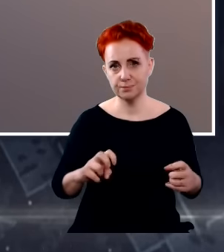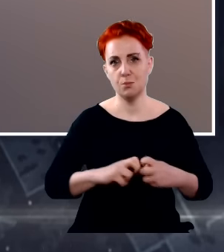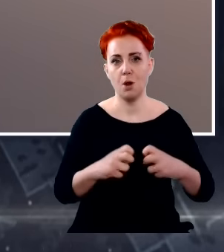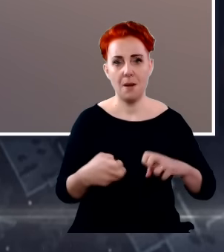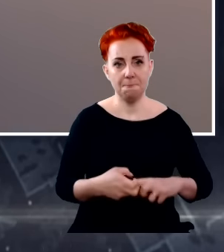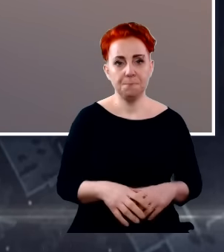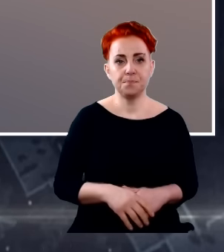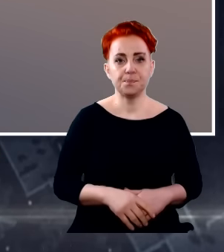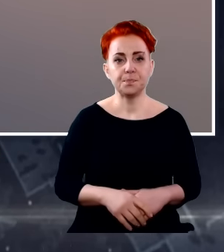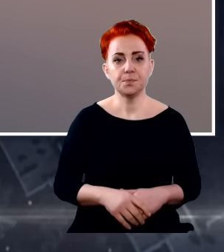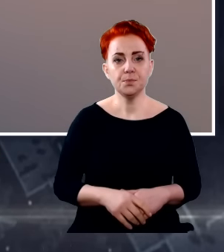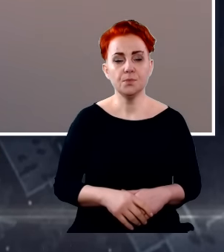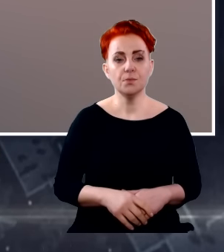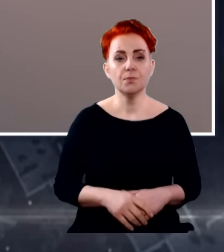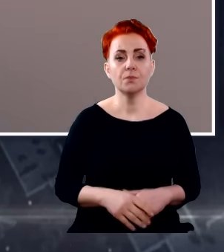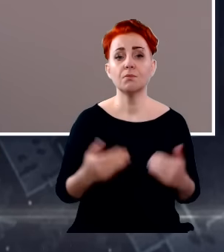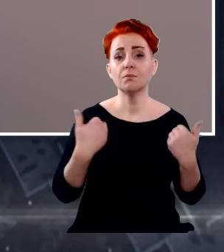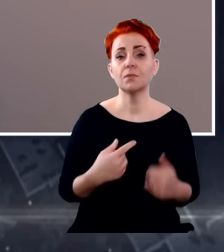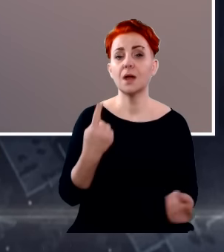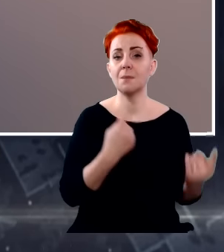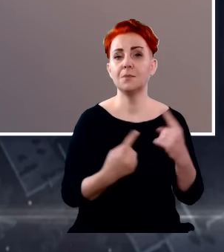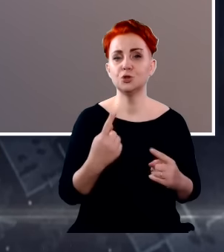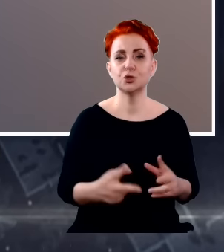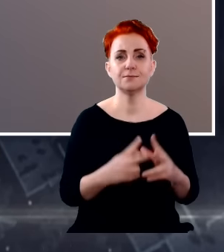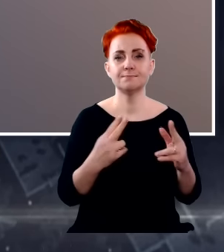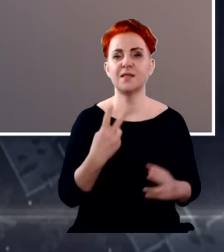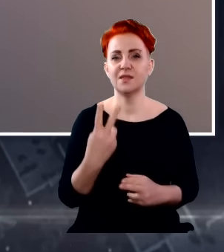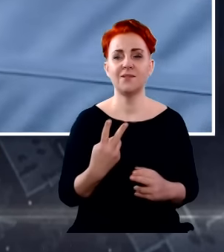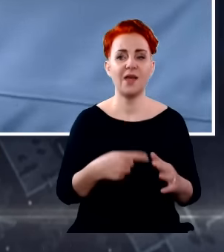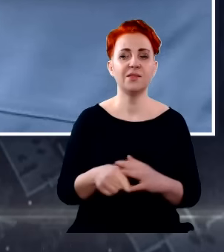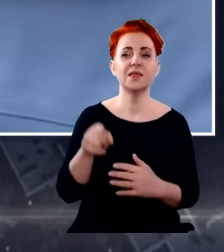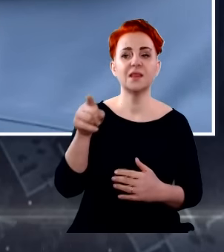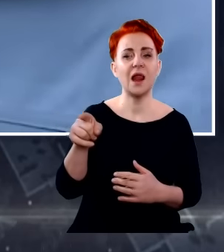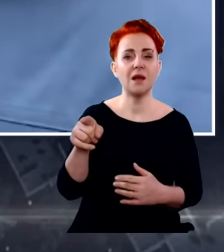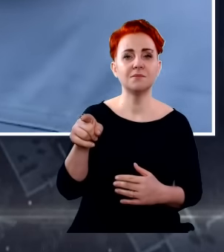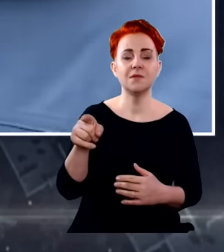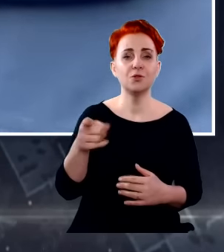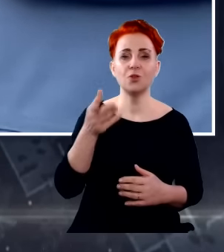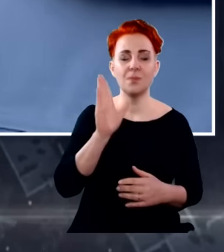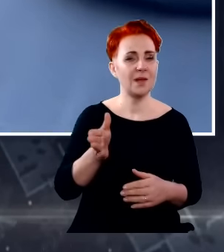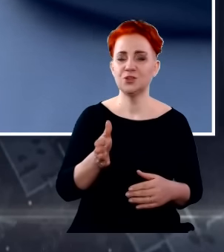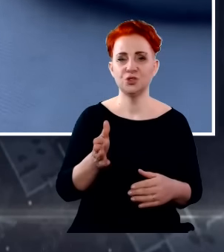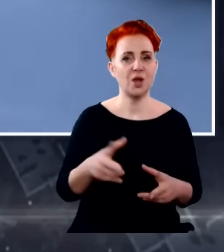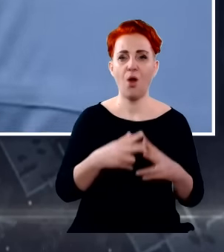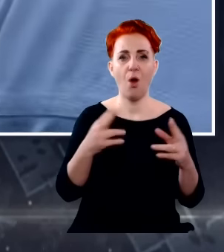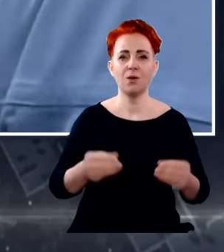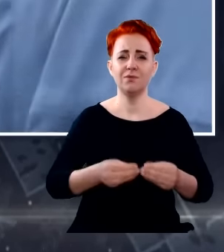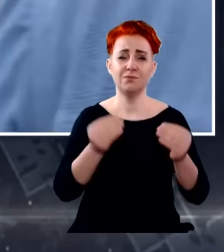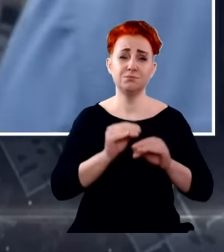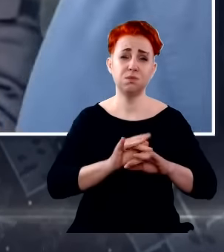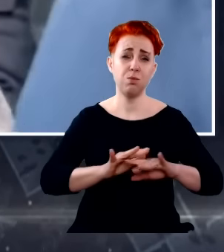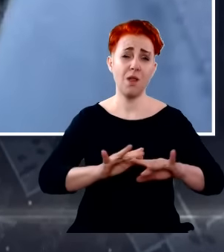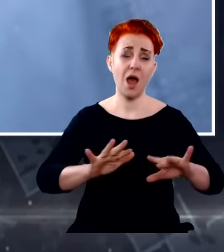Ale ja myślę, że te 2 lata dla niego to będą nie lata wzrostu jego popularności, tylko